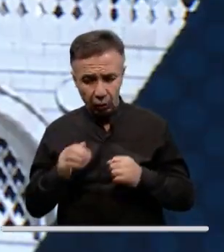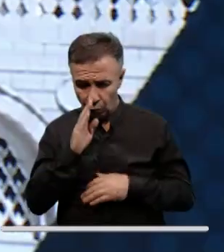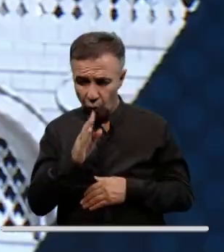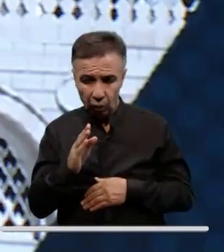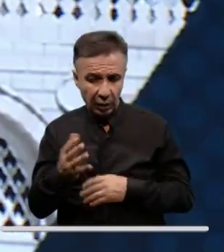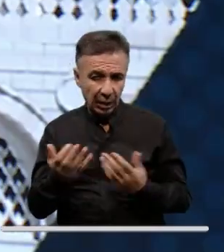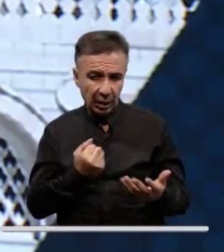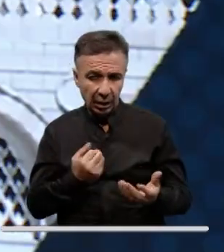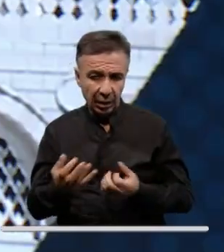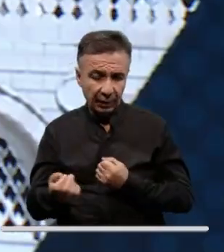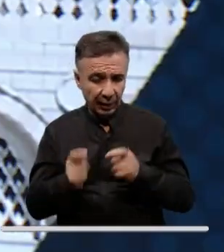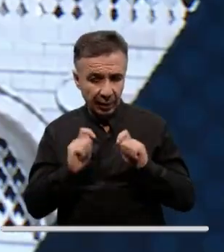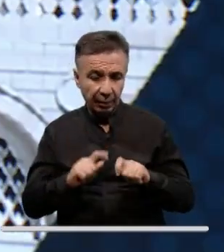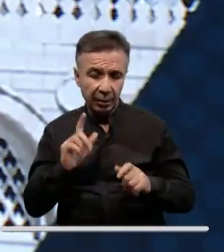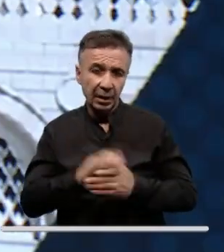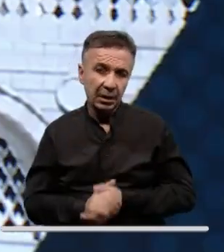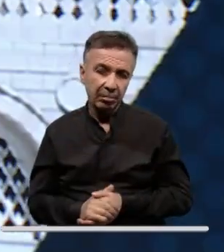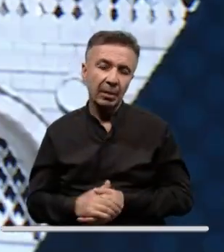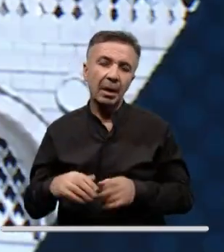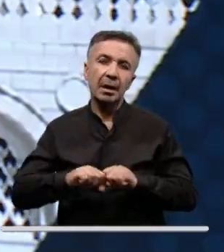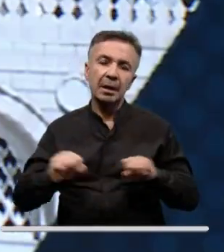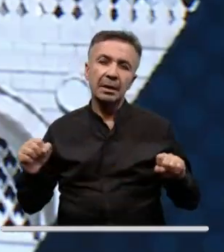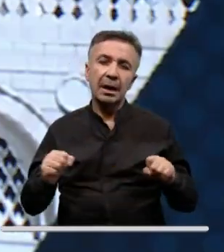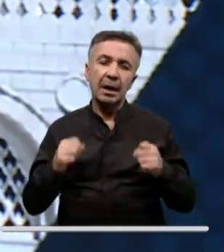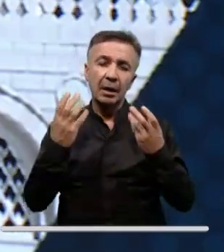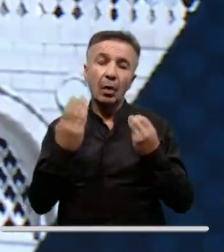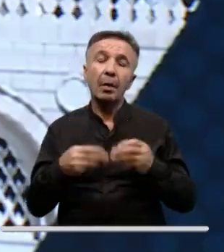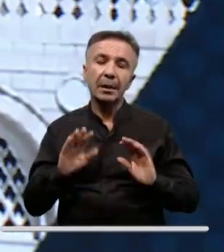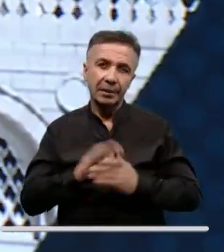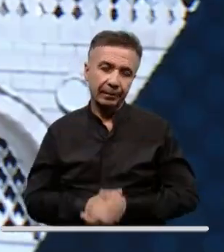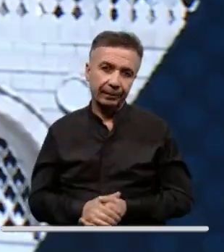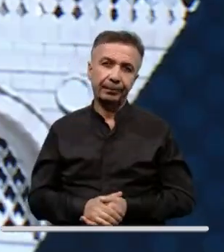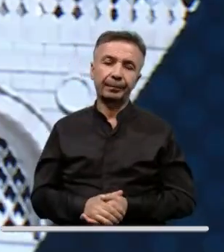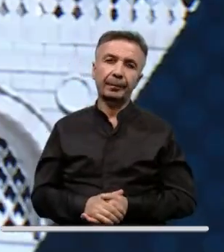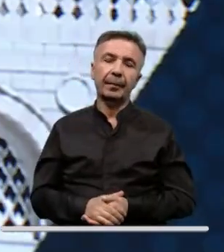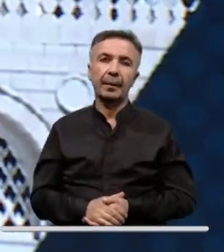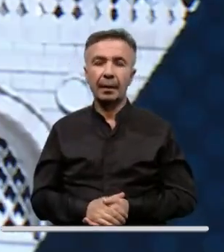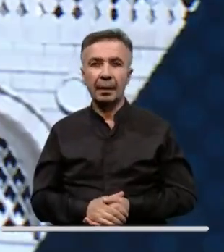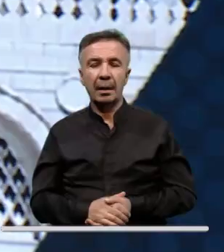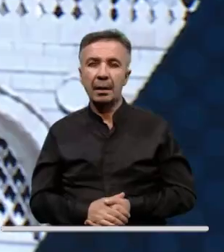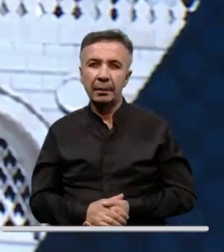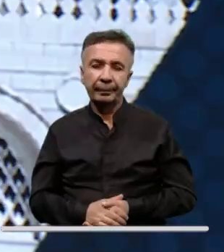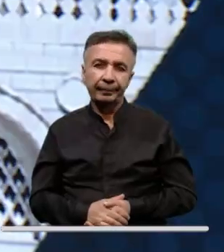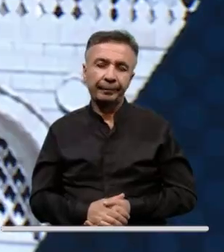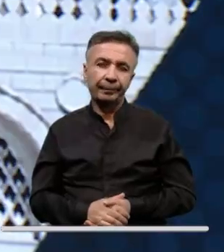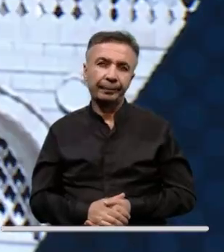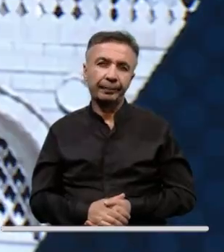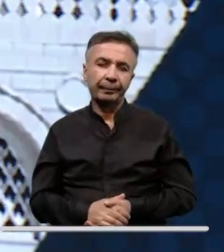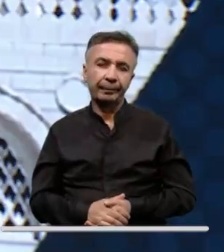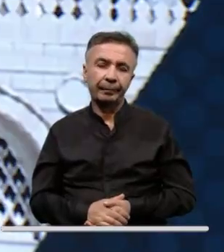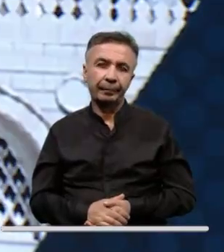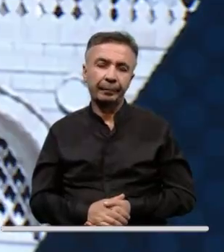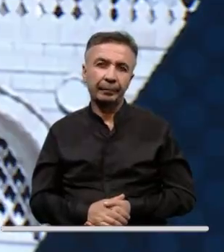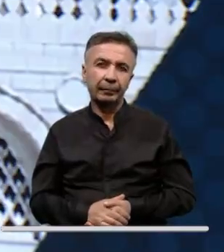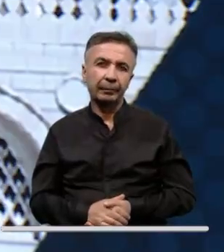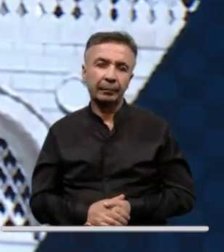Eee yani eee zarara Eee uğramaktan ve zarar vermekten her zaman sakınmamız lazım